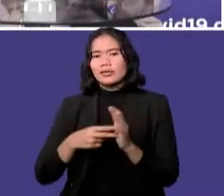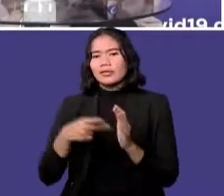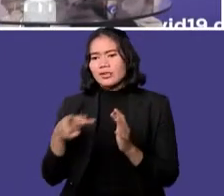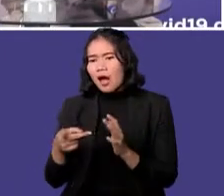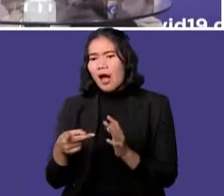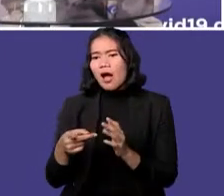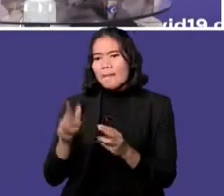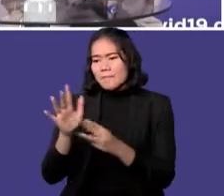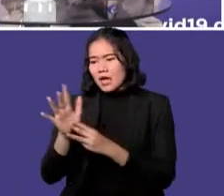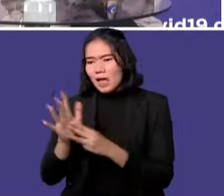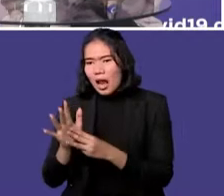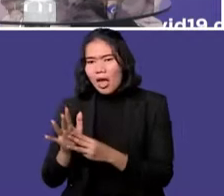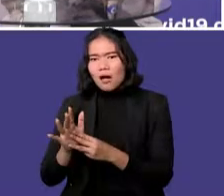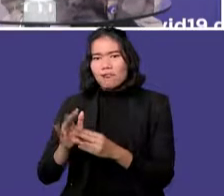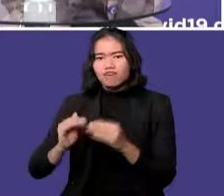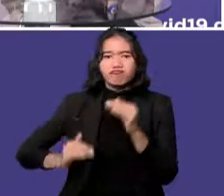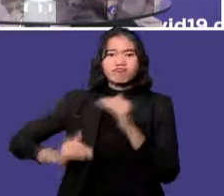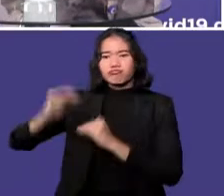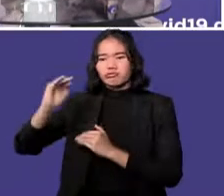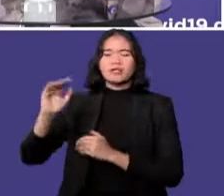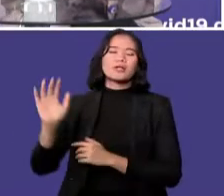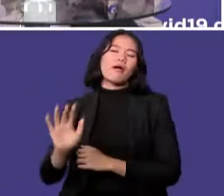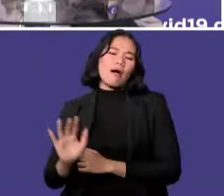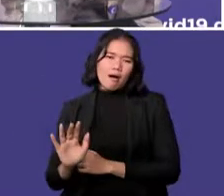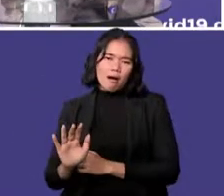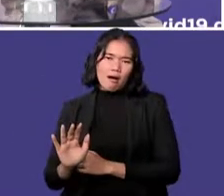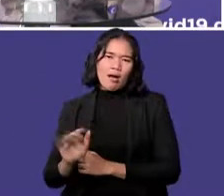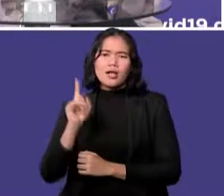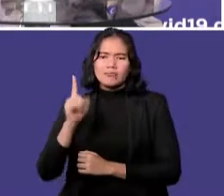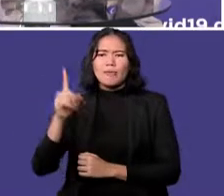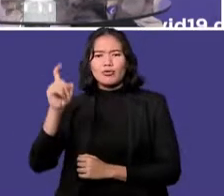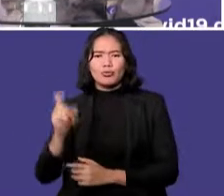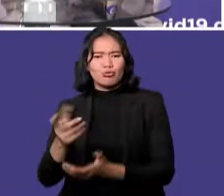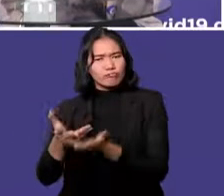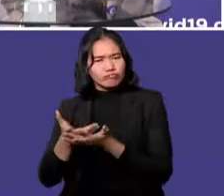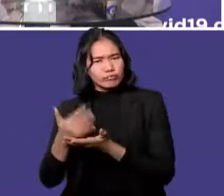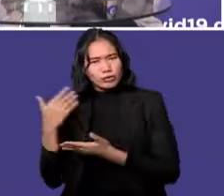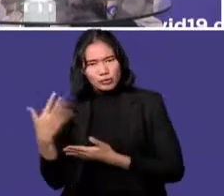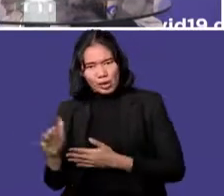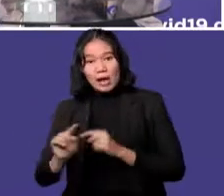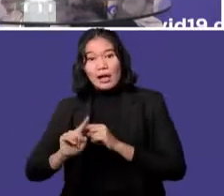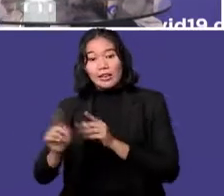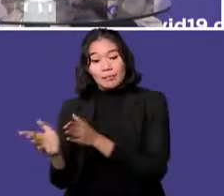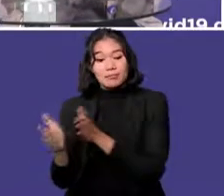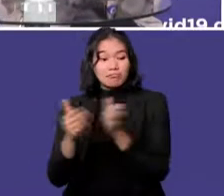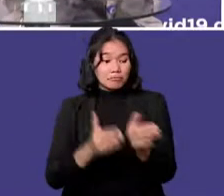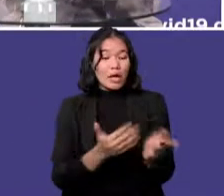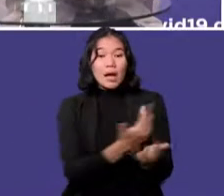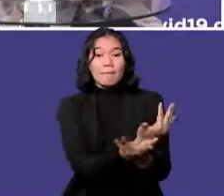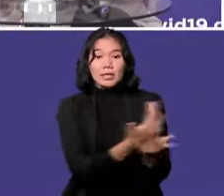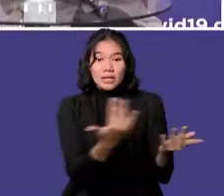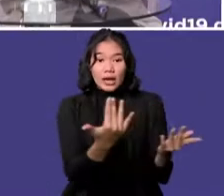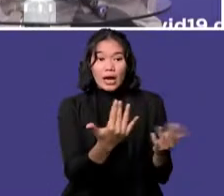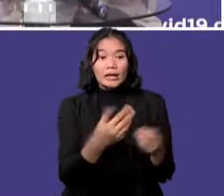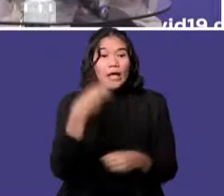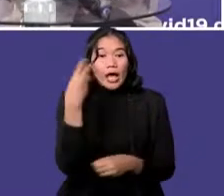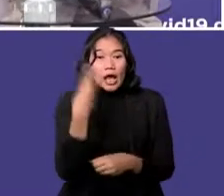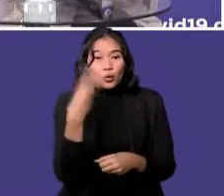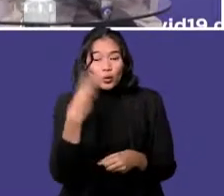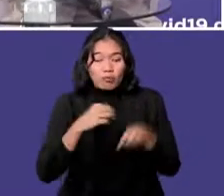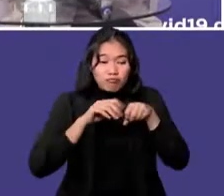terlalu begitu masalah gitu ya, karena kebutuhannya sudah tersedia. Ada masyarakat yang terpengaruh juga secara